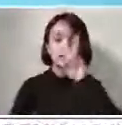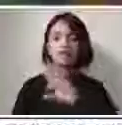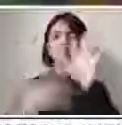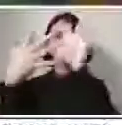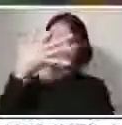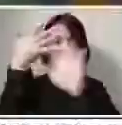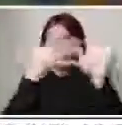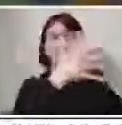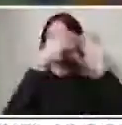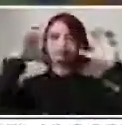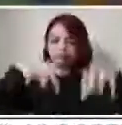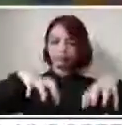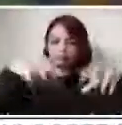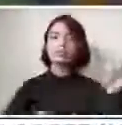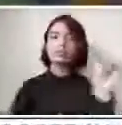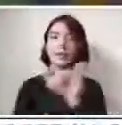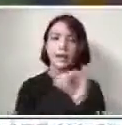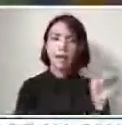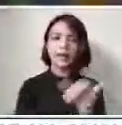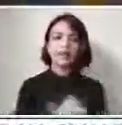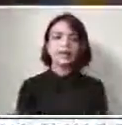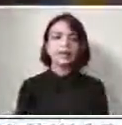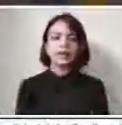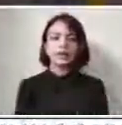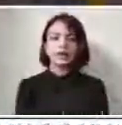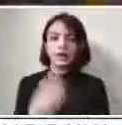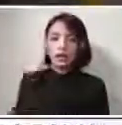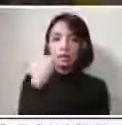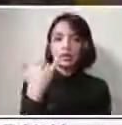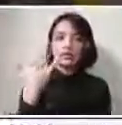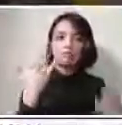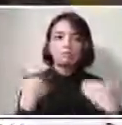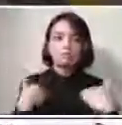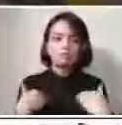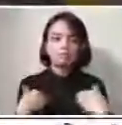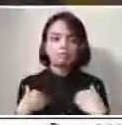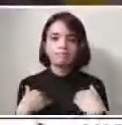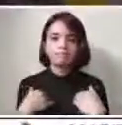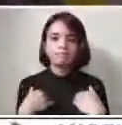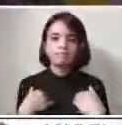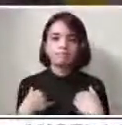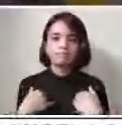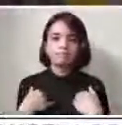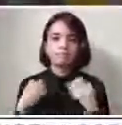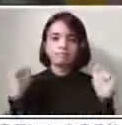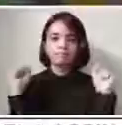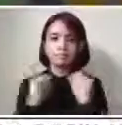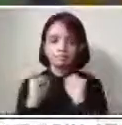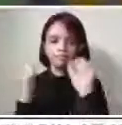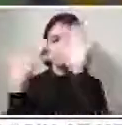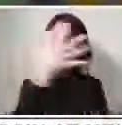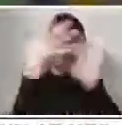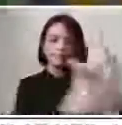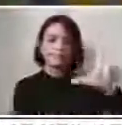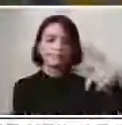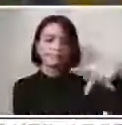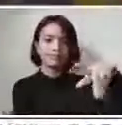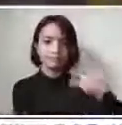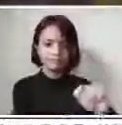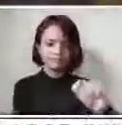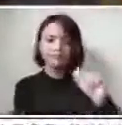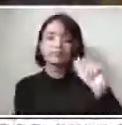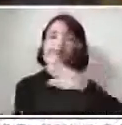ng pag-asa na gale warning sa mga karagatang nakapaligod sa bansa. Moderate to rough ang inaasahang pag-alon sa halos buong